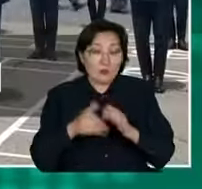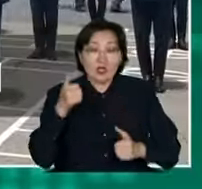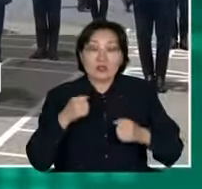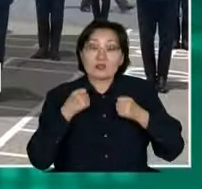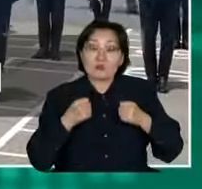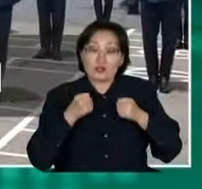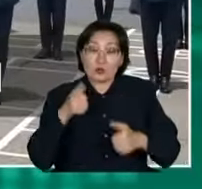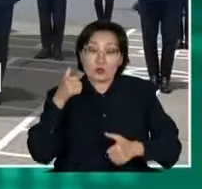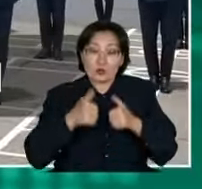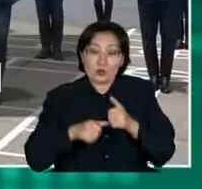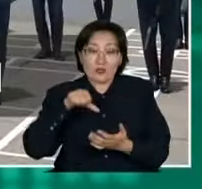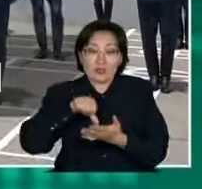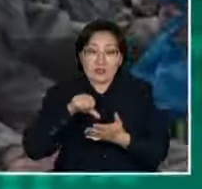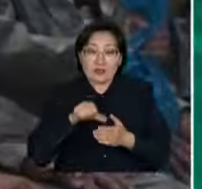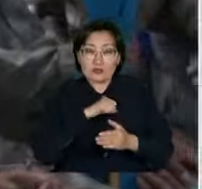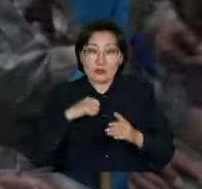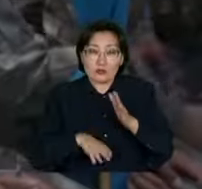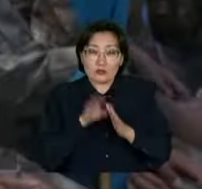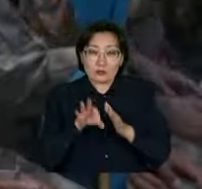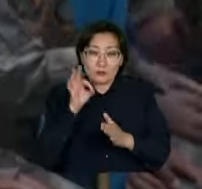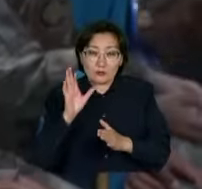бақ сынап, кіл мықтыны анықтайды.